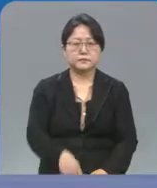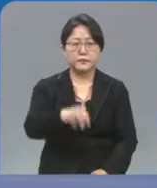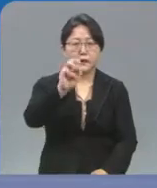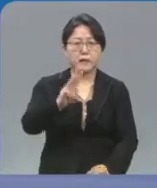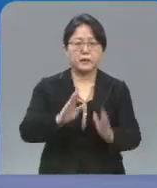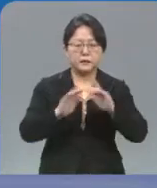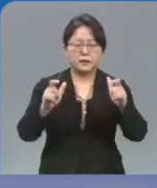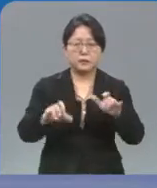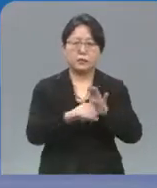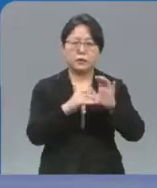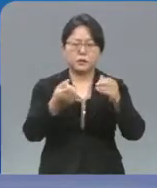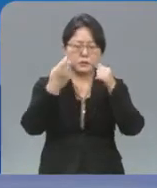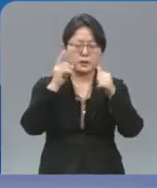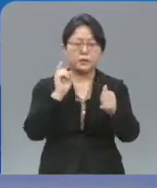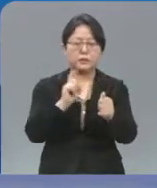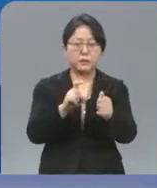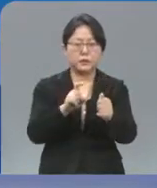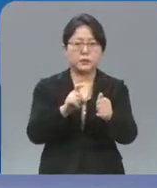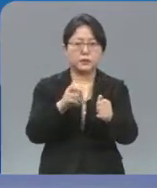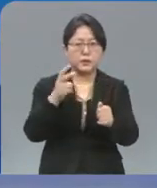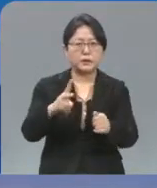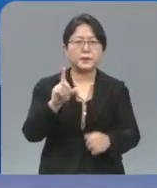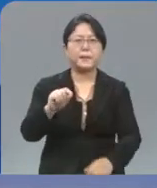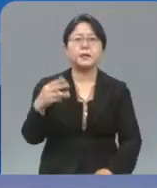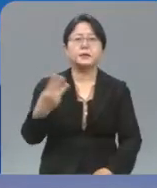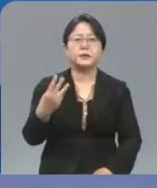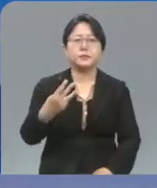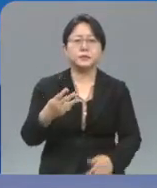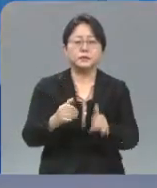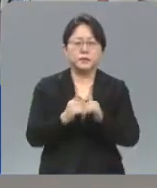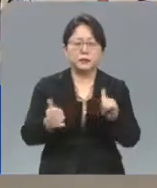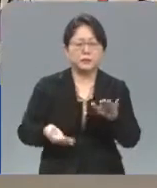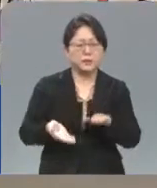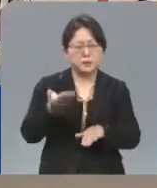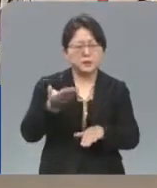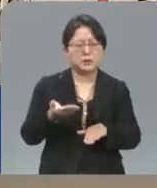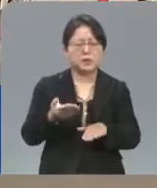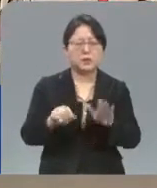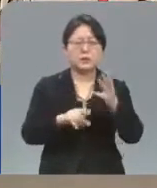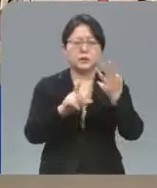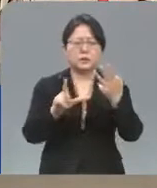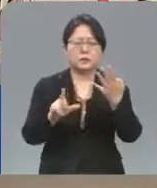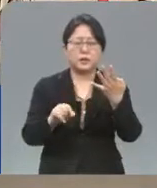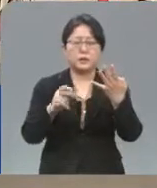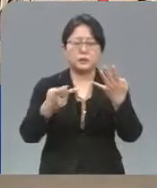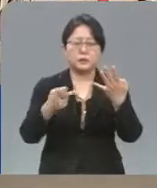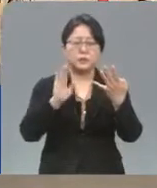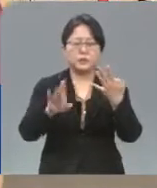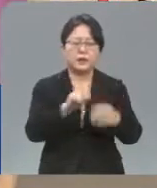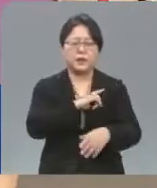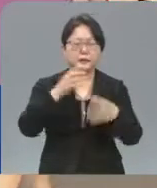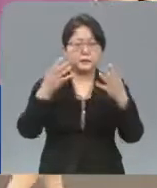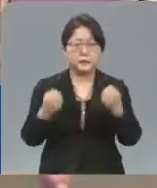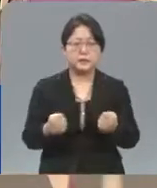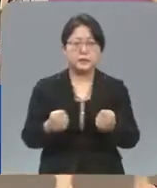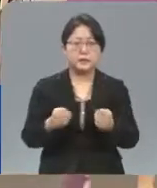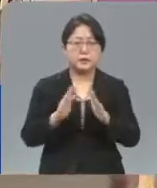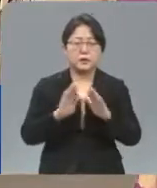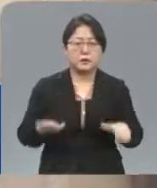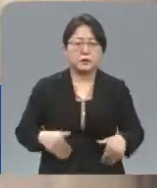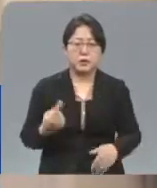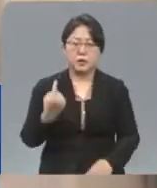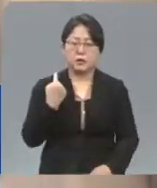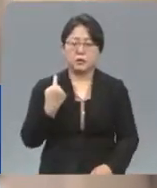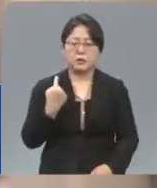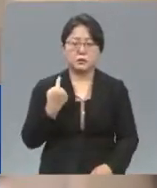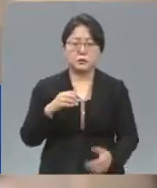광주와 전남 지역 코로나19 신규 확진자가 다시 13,000명을 넘기면서 4월 12일 이후 가장 많았습니다. 전남에서는